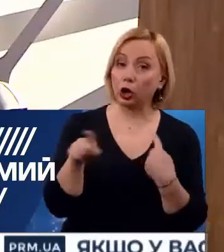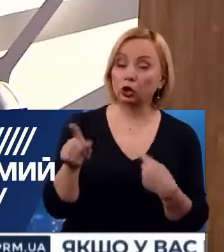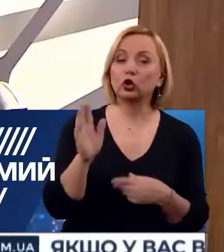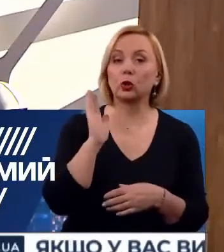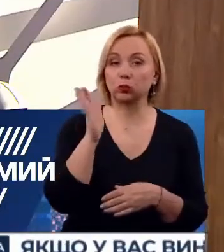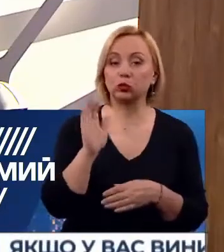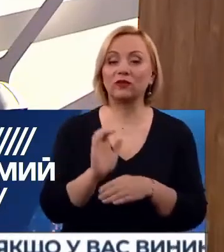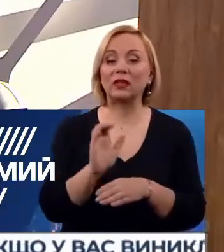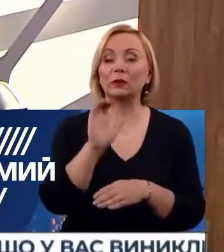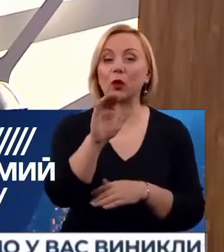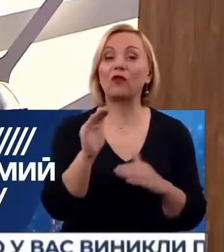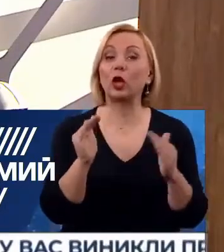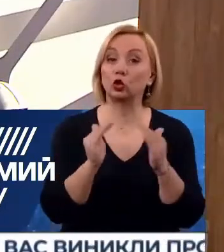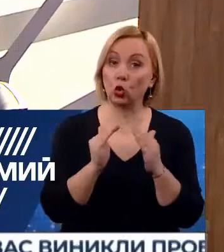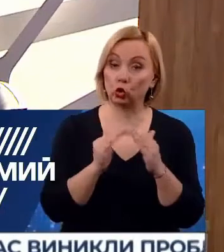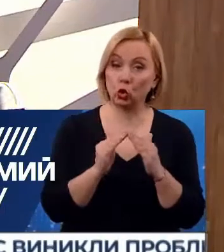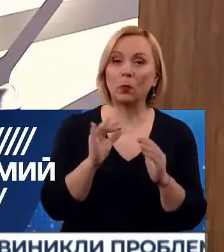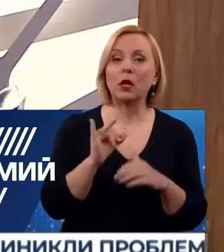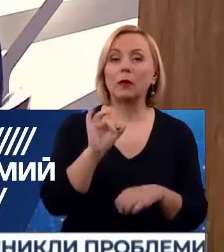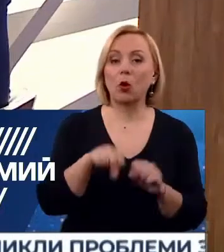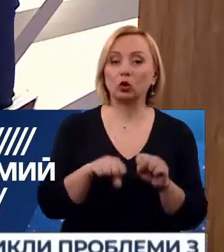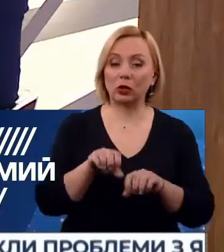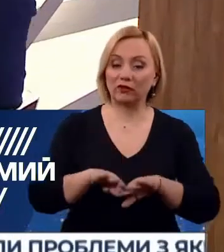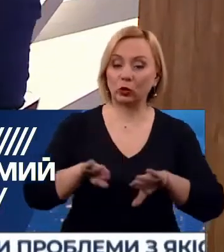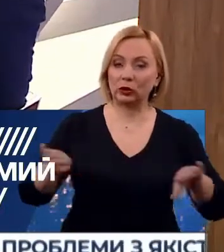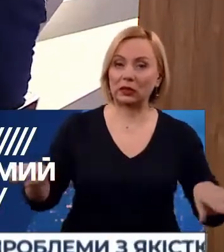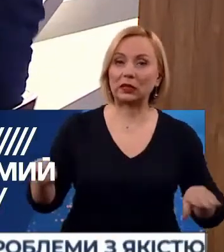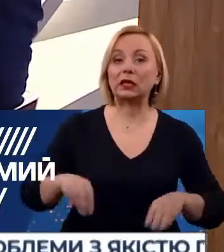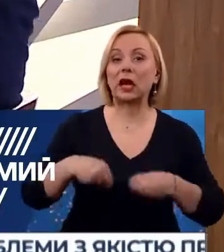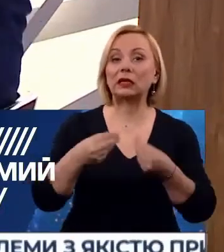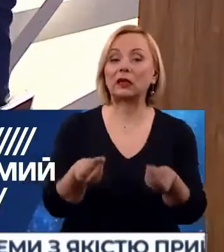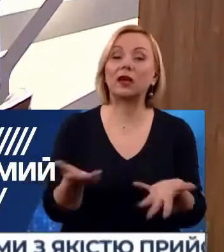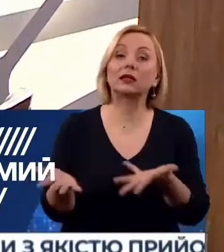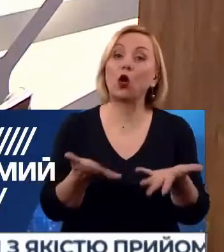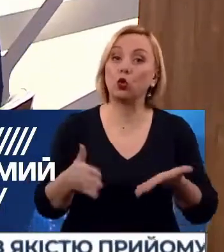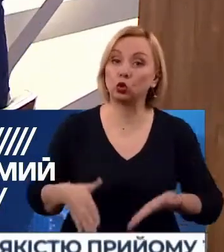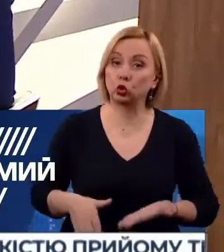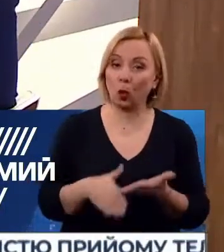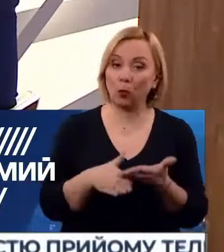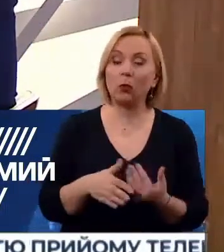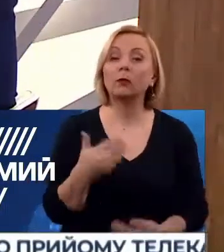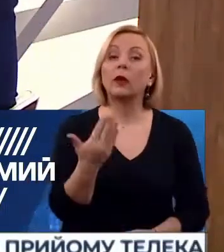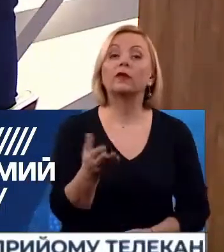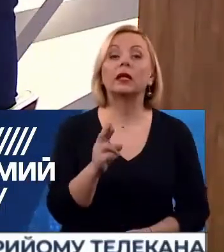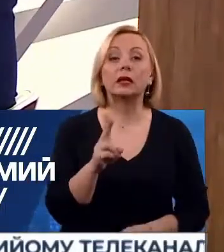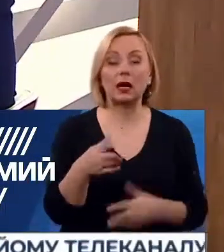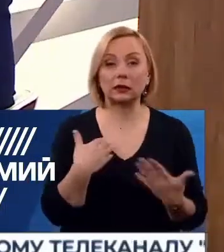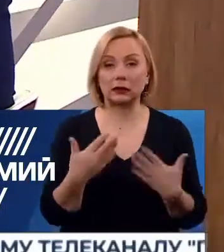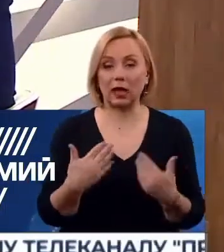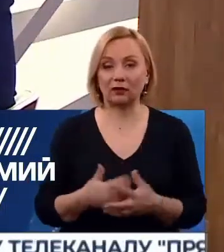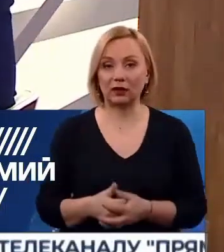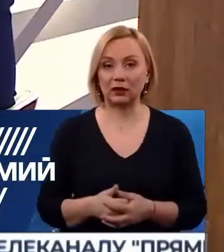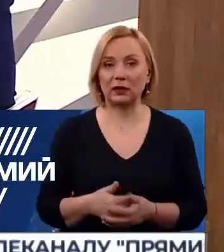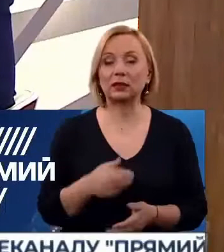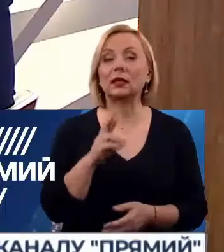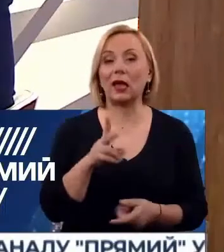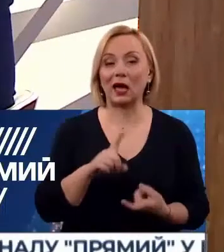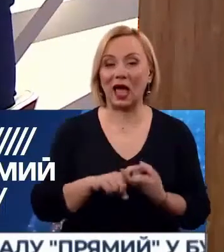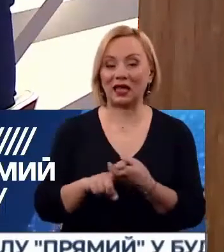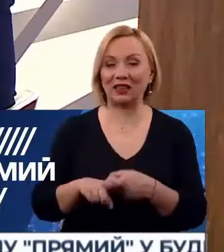відправляти додому, ну і, можливо, дистанційно надавати їм якусь допомогу. Ви як до цього ставитесь, як, зокрема,